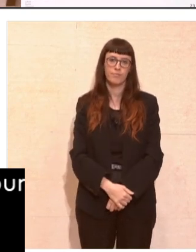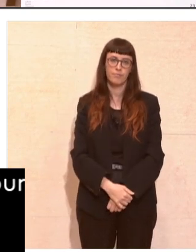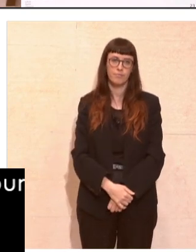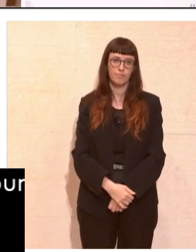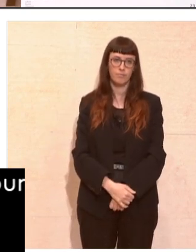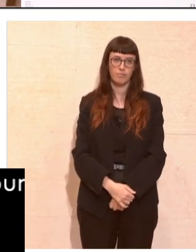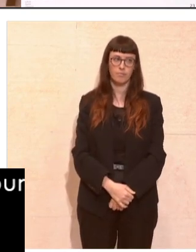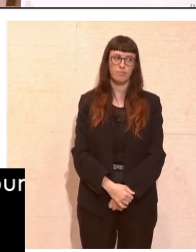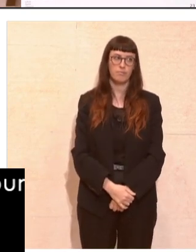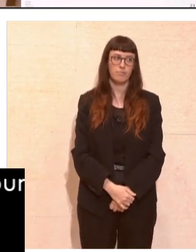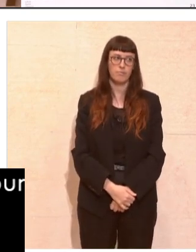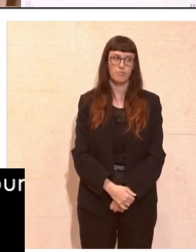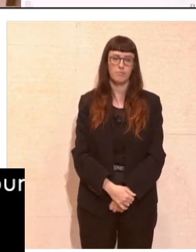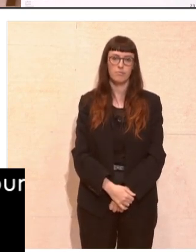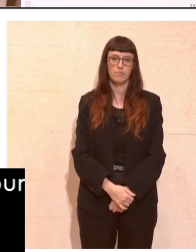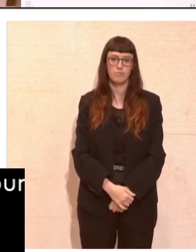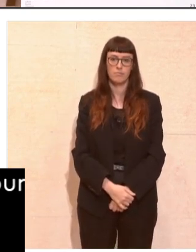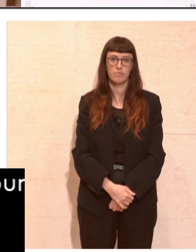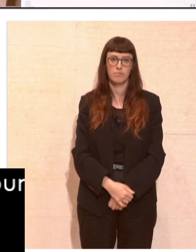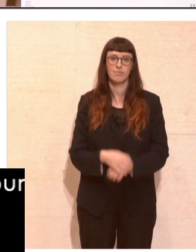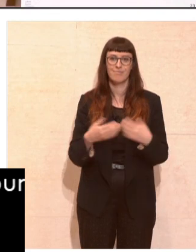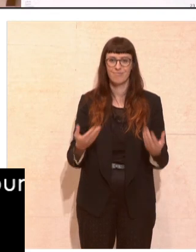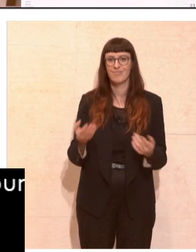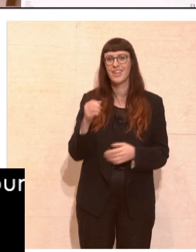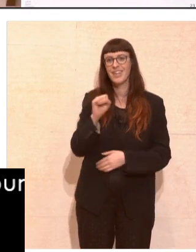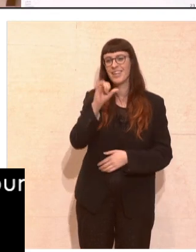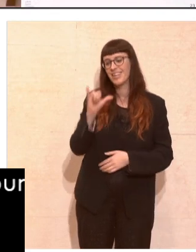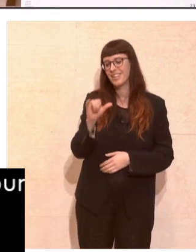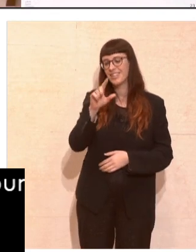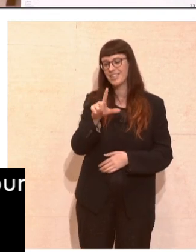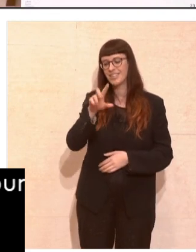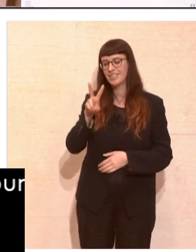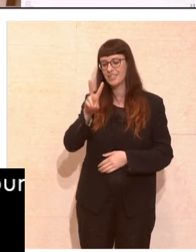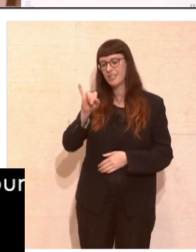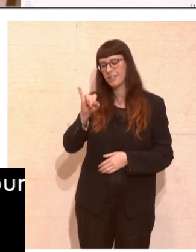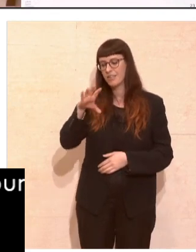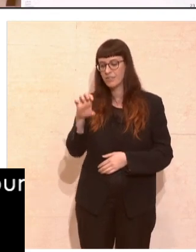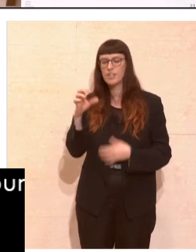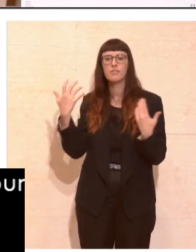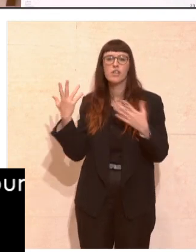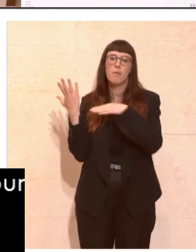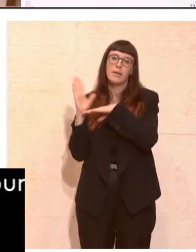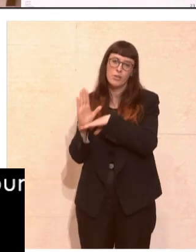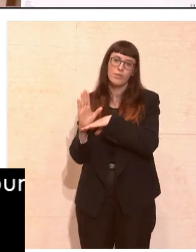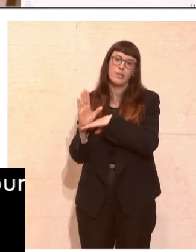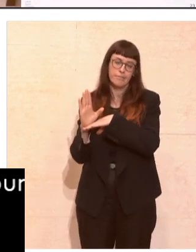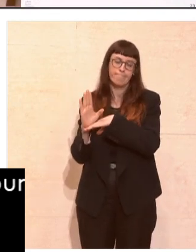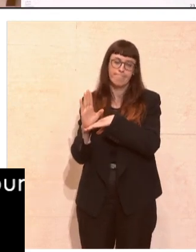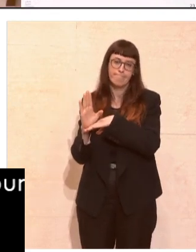Encore une fois, ma présentation par, cette fois-ci, Sylvie, qui a présenté la même chose, mais on le voit différemment, c'est les recommandations. Moi,